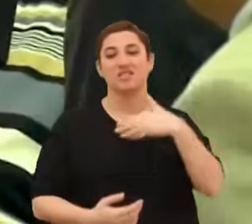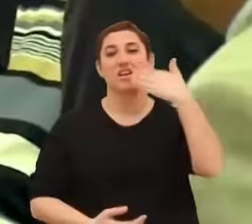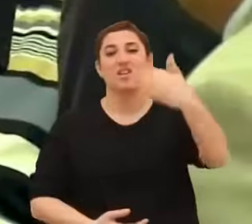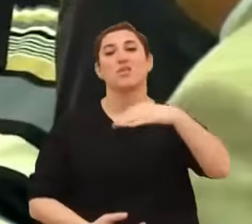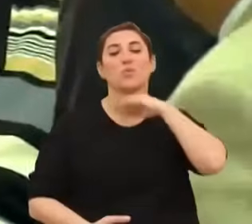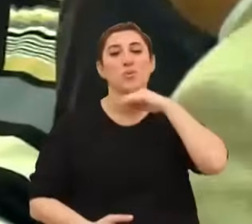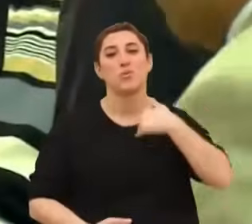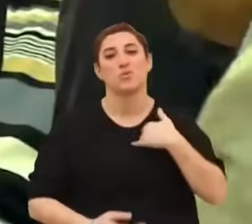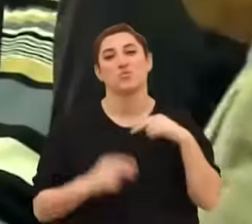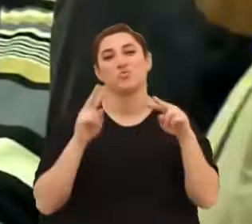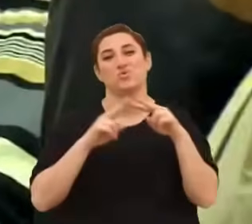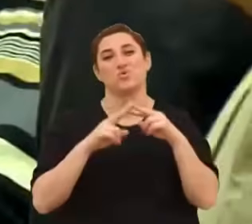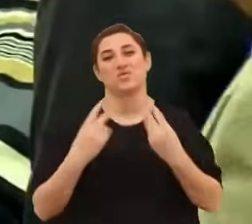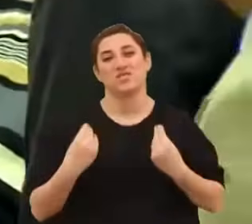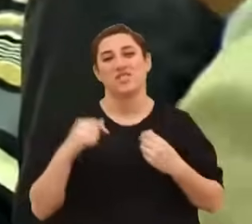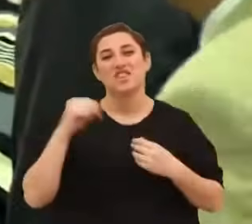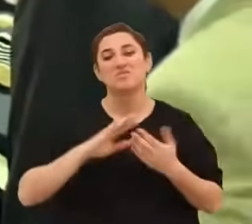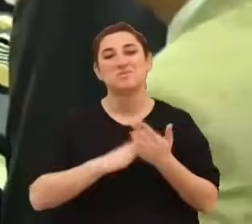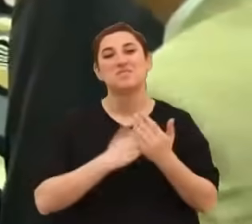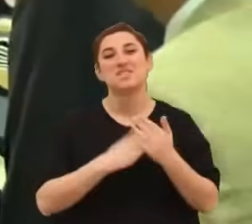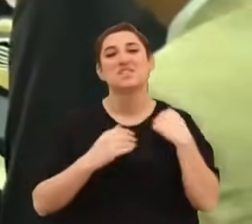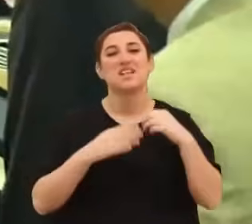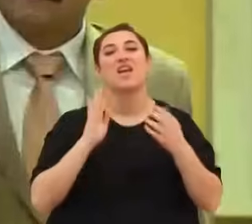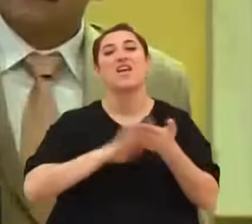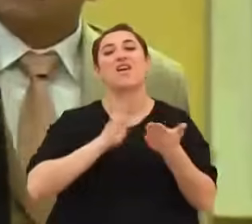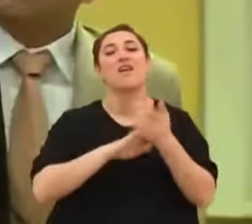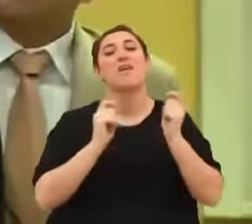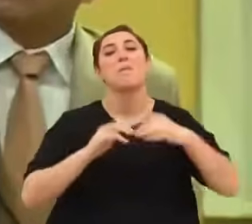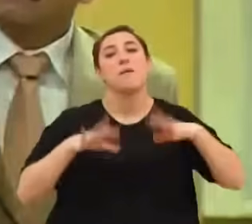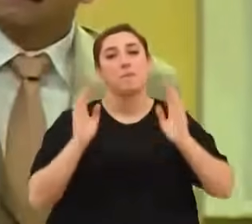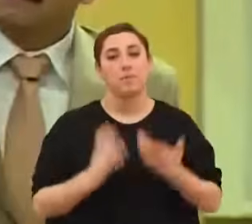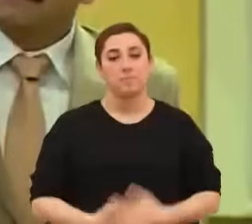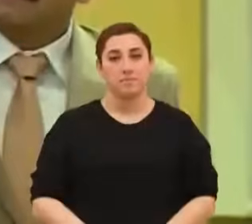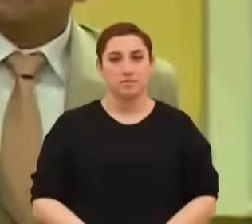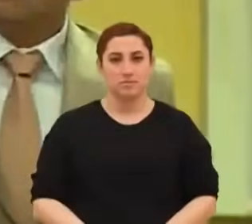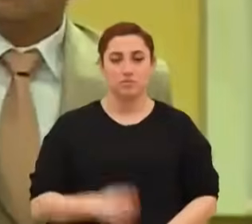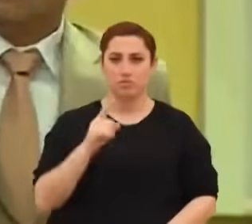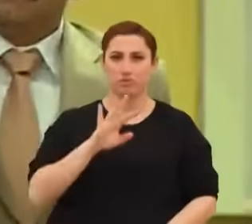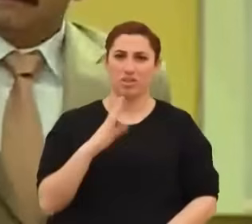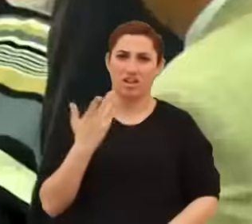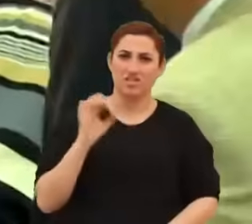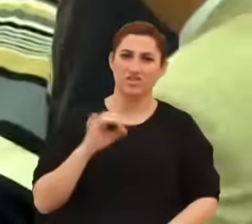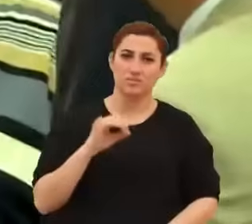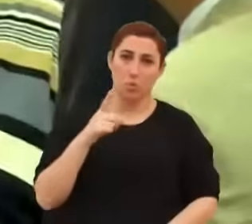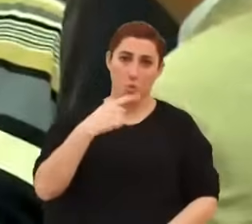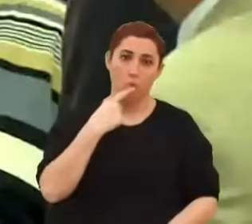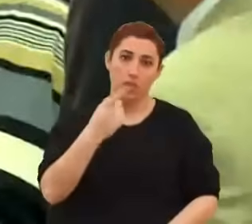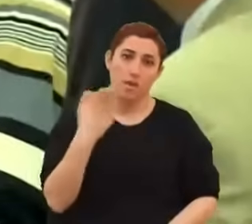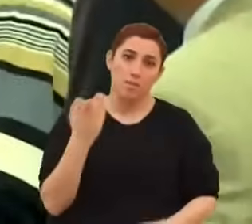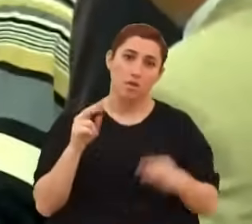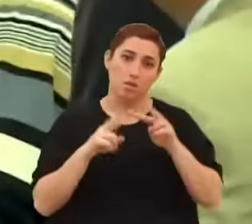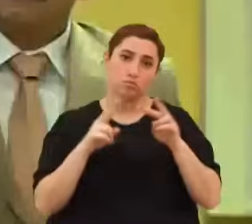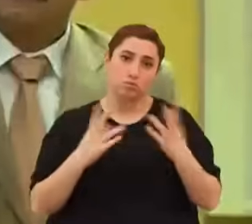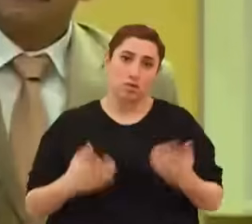kadar müsait değilim Mustafa. Şu an pirzola dövemem kardeş. Allah Allah. Ne demek şimdi bu? O demek işte